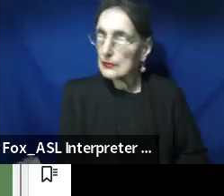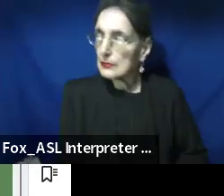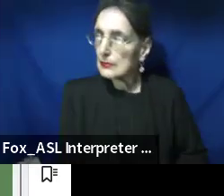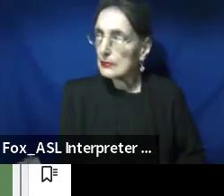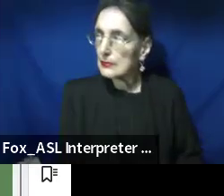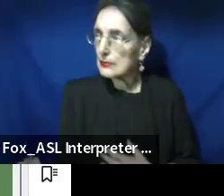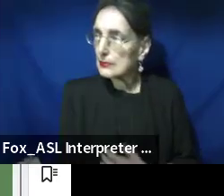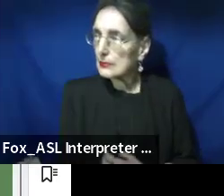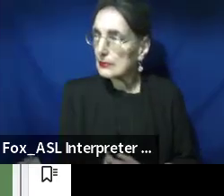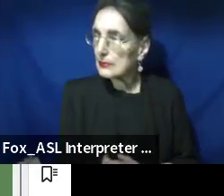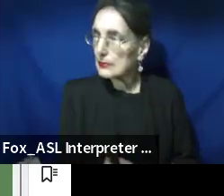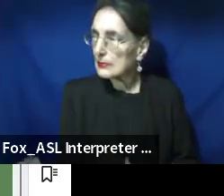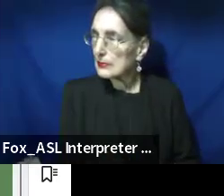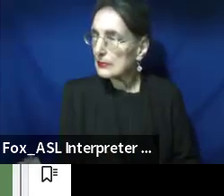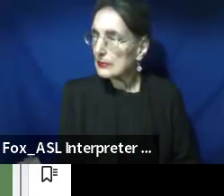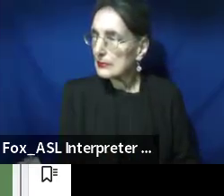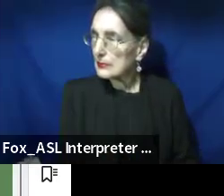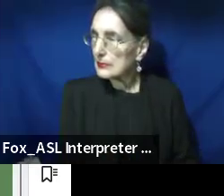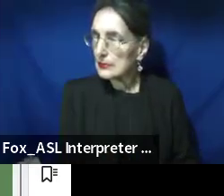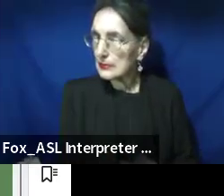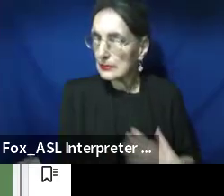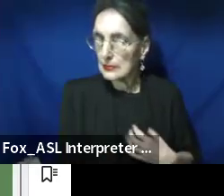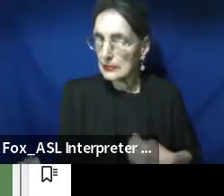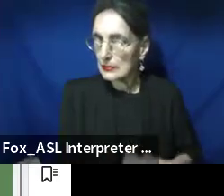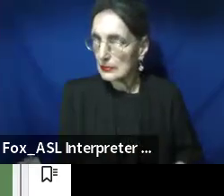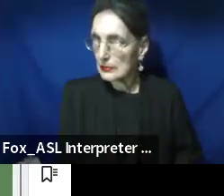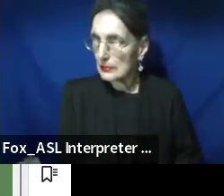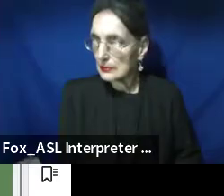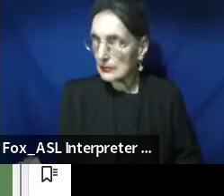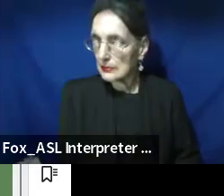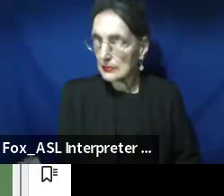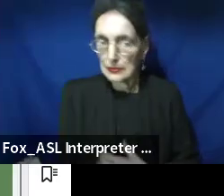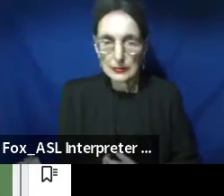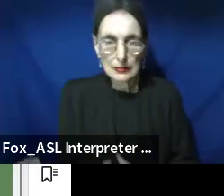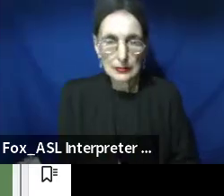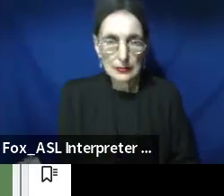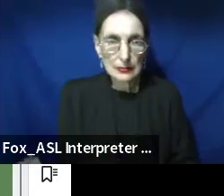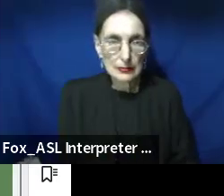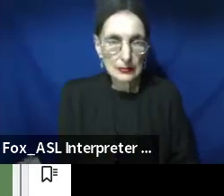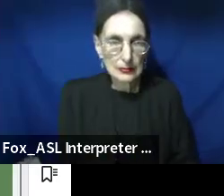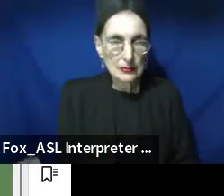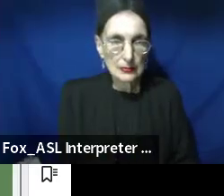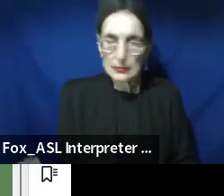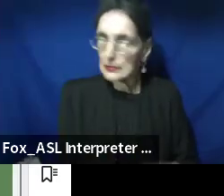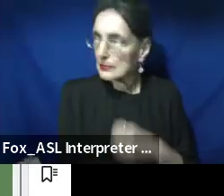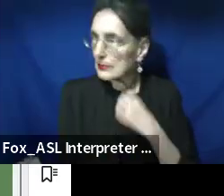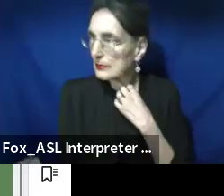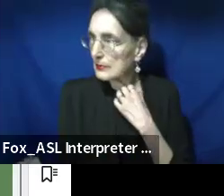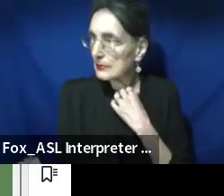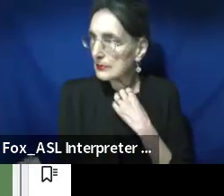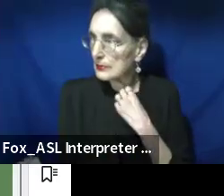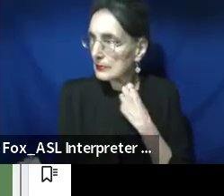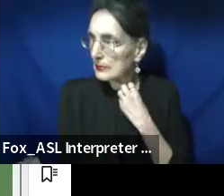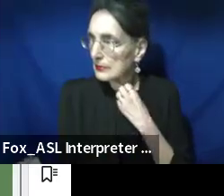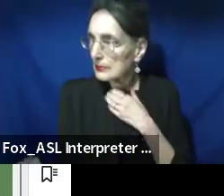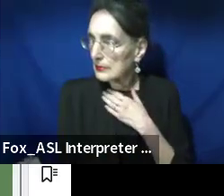et puis ou sélectionner interprétation, et puis choisir langue par là qui c'est créole haïtien pour capable t'aider réunion à créole haïtien.